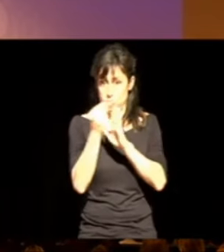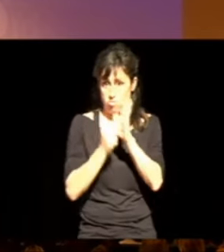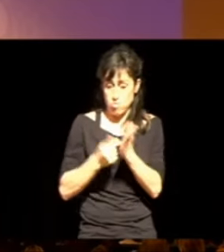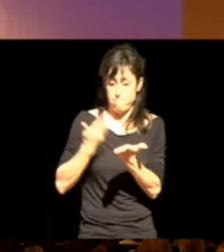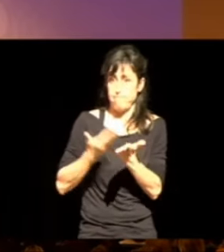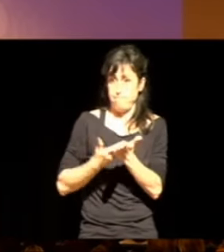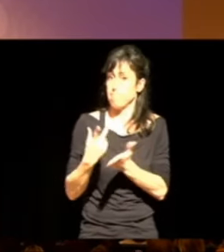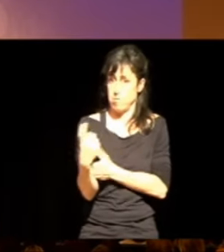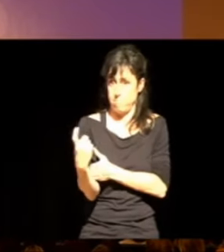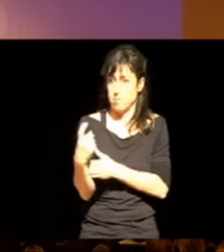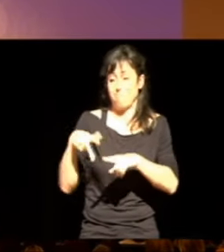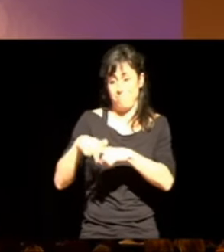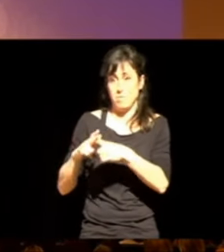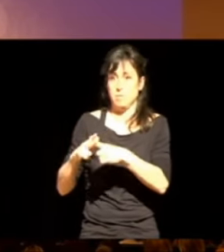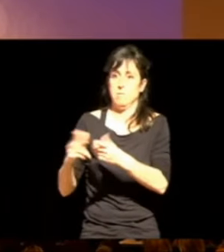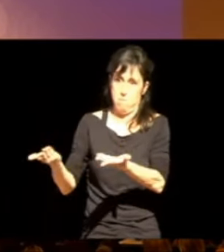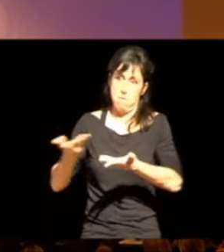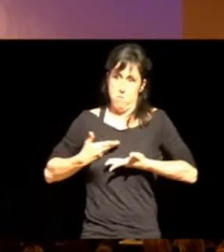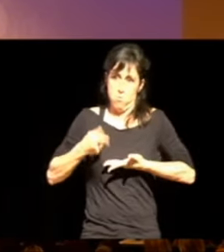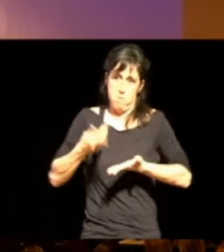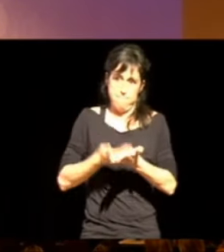ez, tresna honek bideratzen duen hain zuzen.